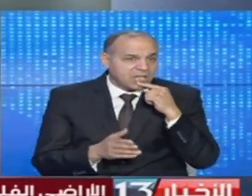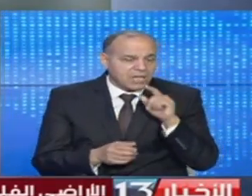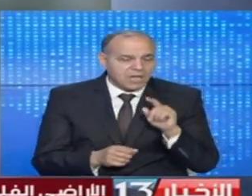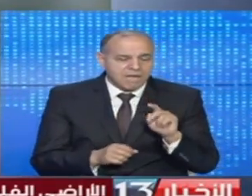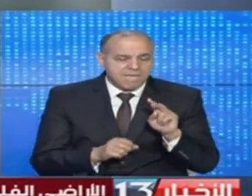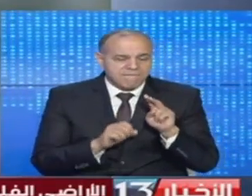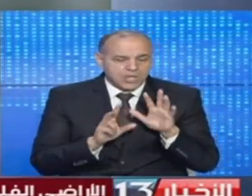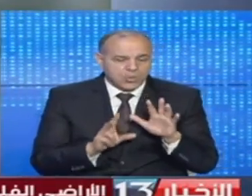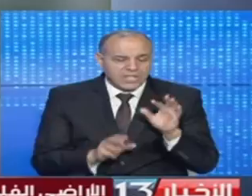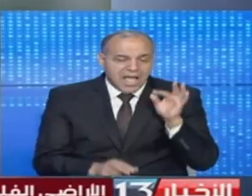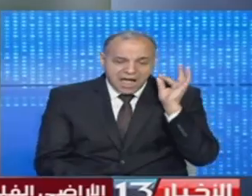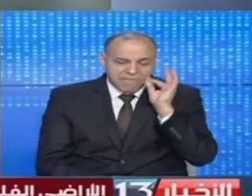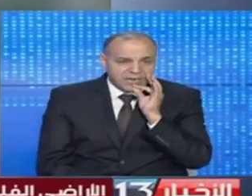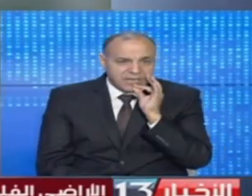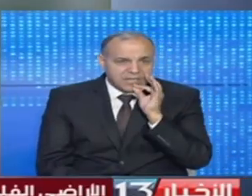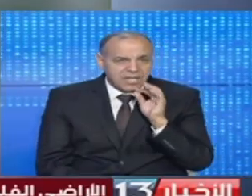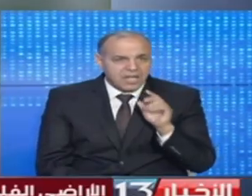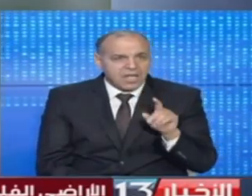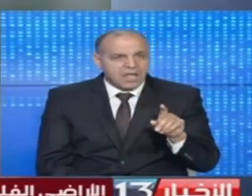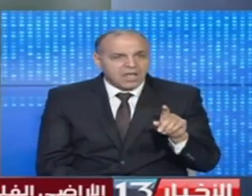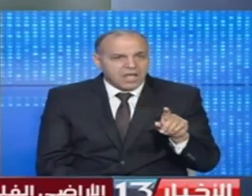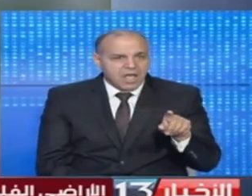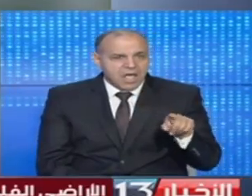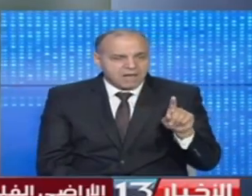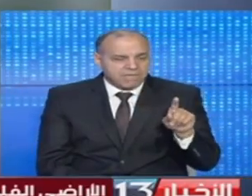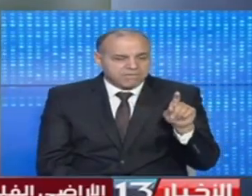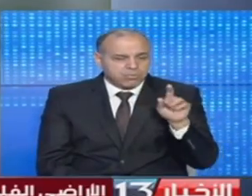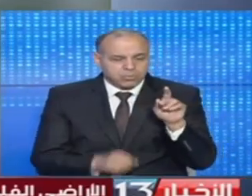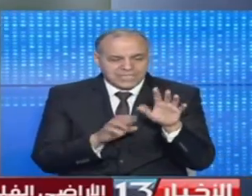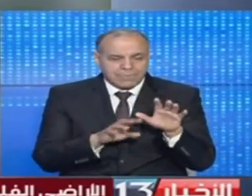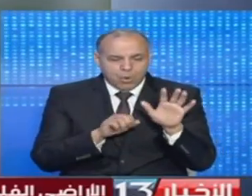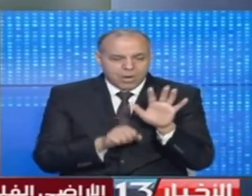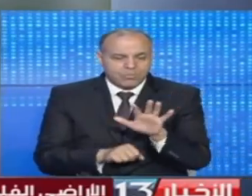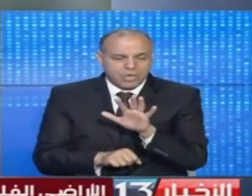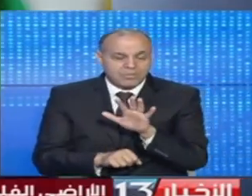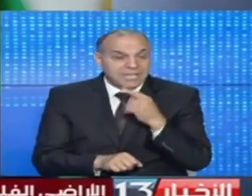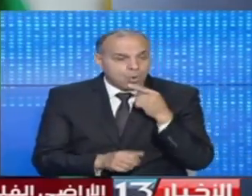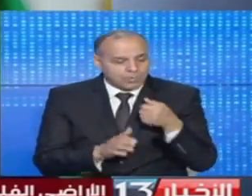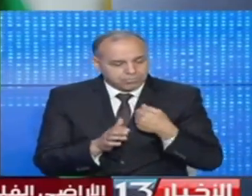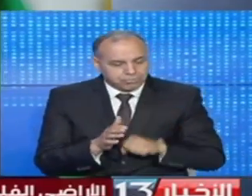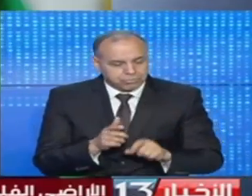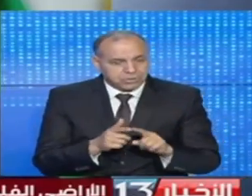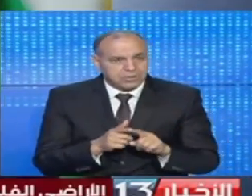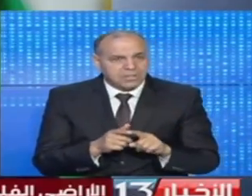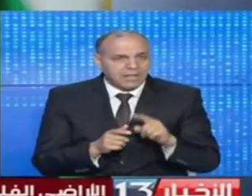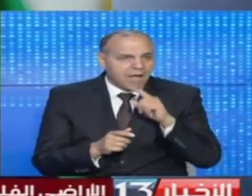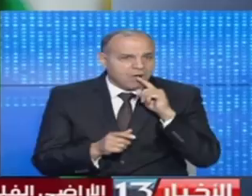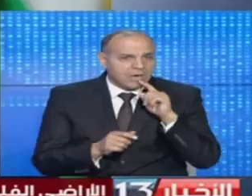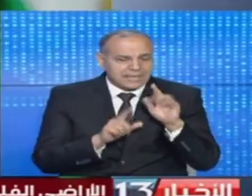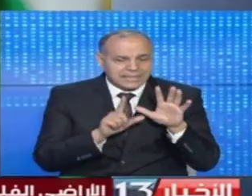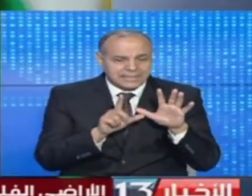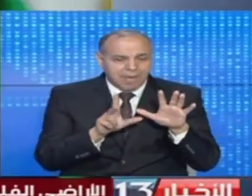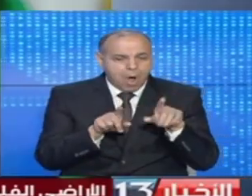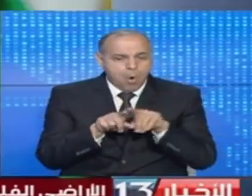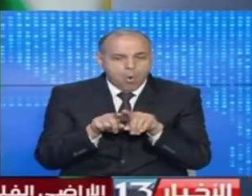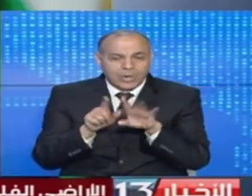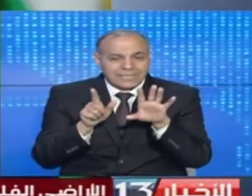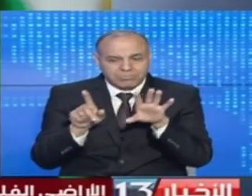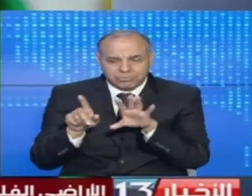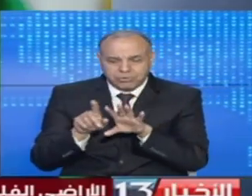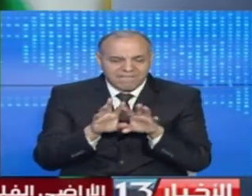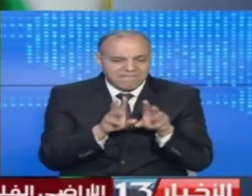الثامن والعشرين من ابريل من سنه خمسه وخمسين وتسعمائه والف كان السادس من بين سبعه اخوه واخوات